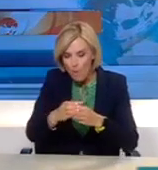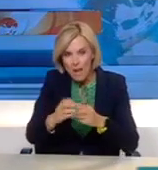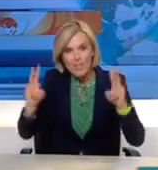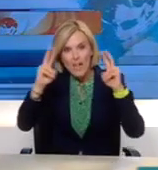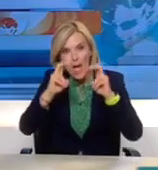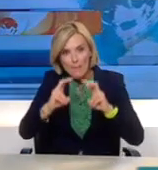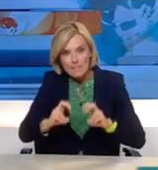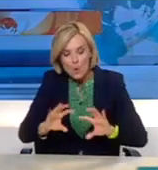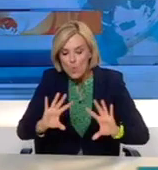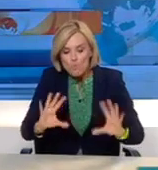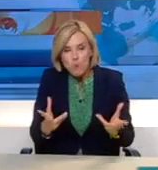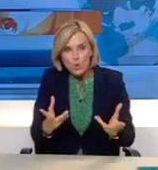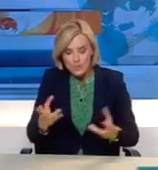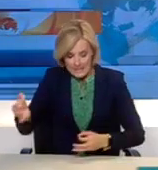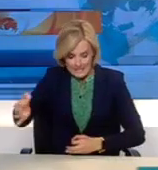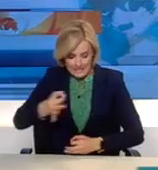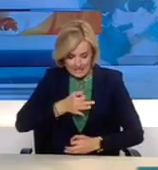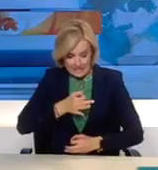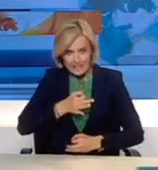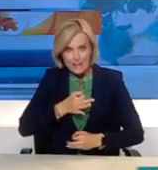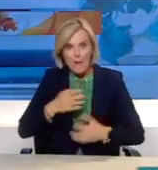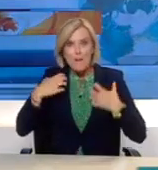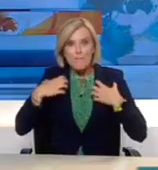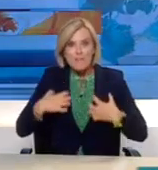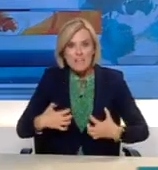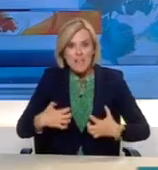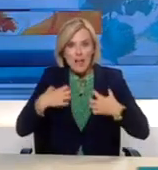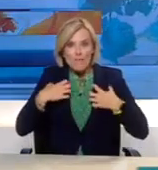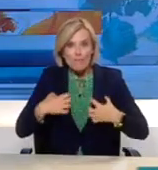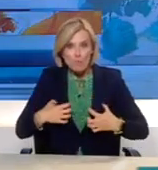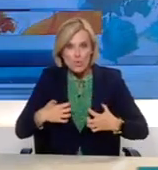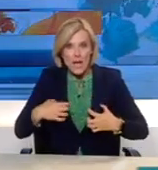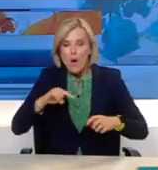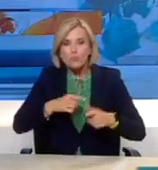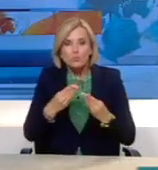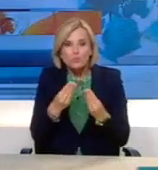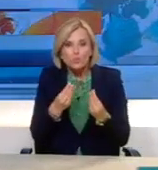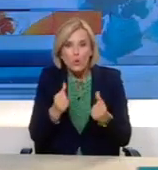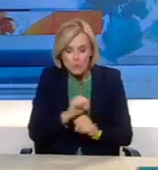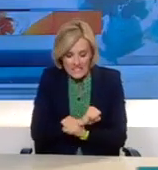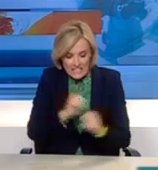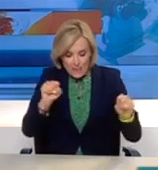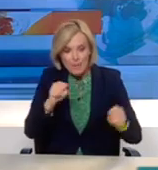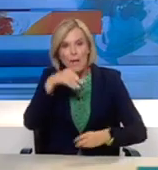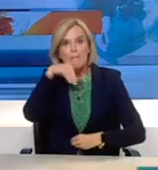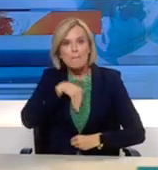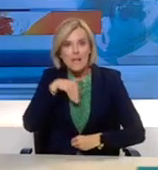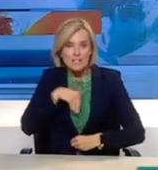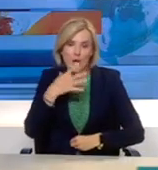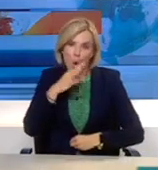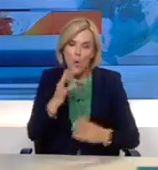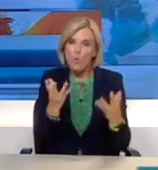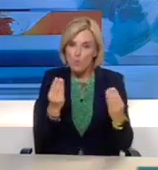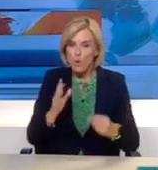μηχανισμό με τον οποίο ο ιός προσβάλλει το πνεύμονα μέσω της εξέτασης ιστολογικών παρασκευασμάτων από ασθενείς που κατέληξαν από την νόσο